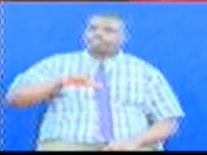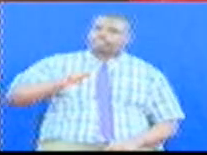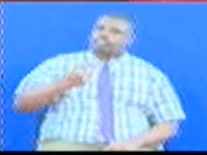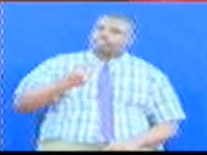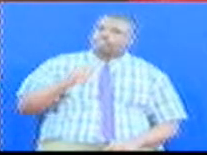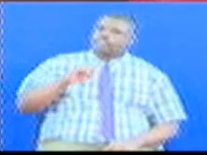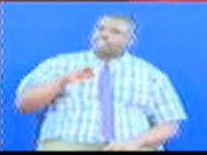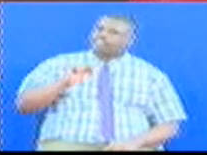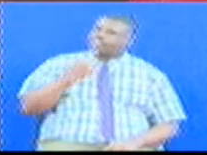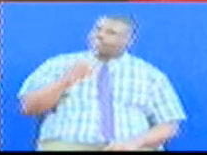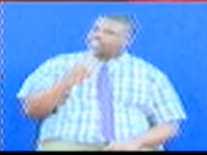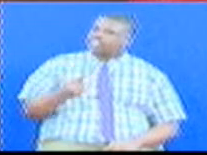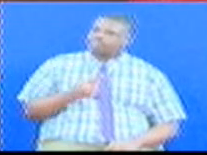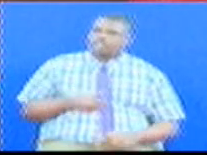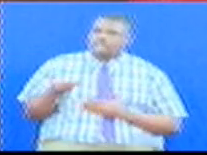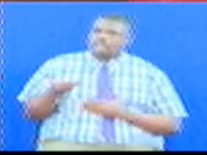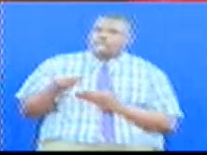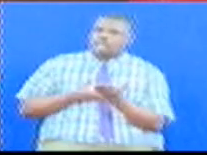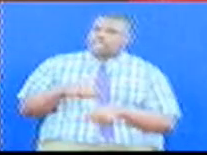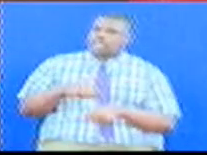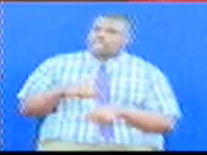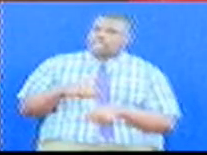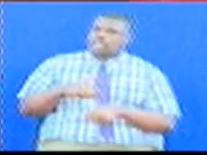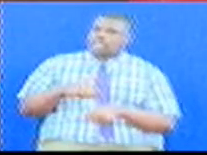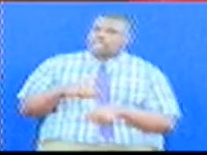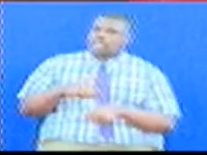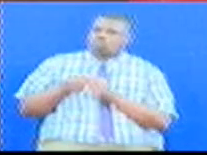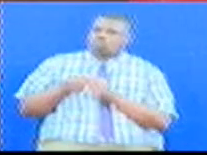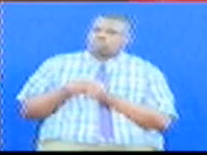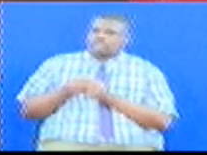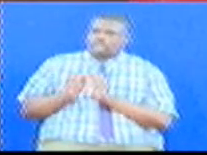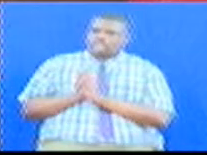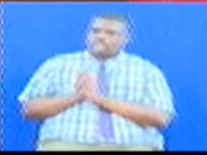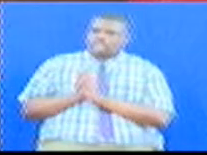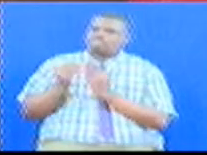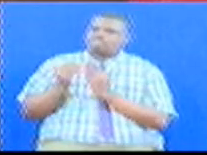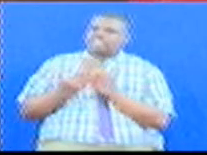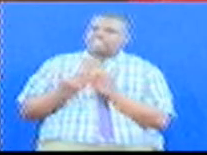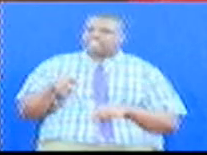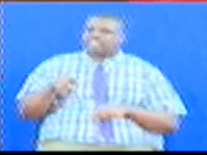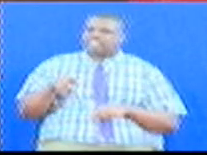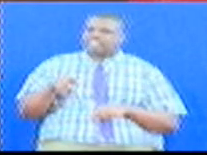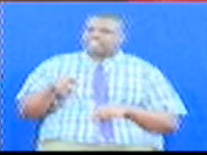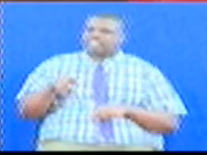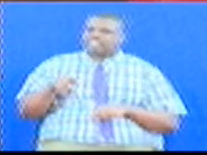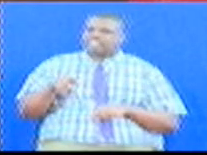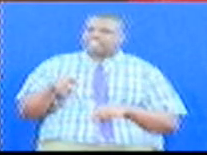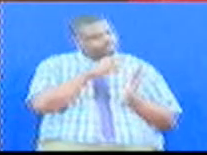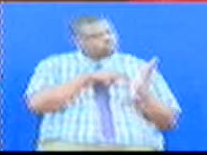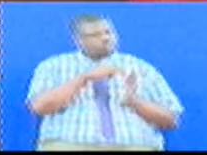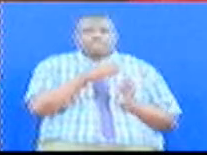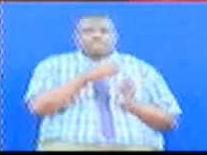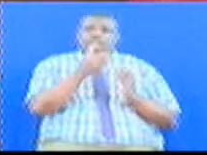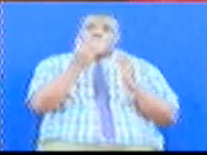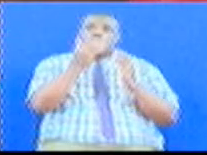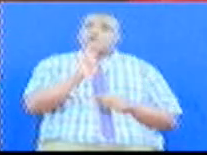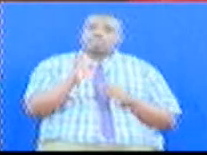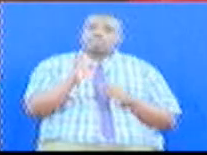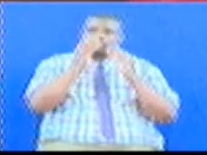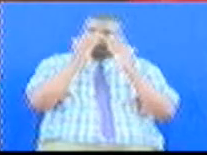anasema eti hati ya dharura inakiuka katiba ya nchi. Sijui sheria amesomea wapi. Taarifa. Hati ya